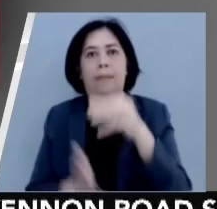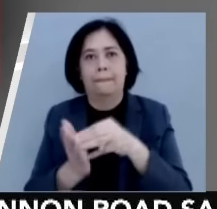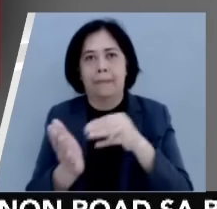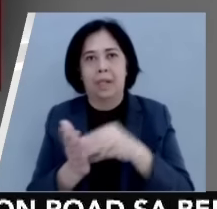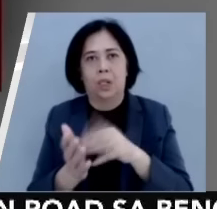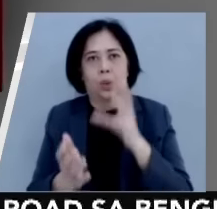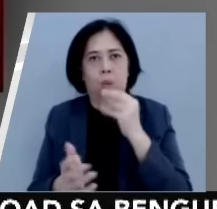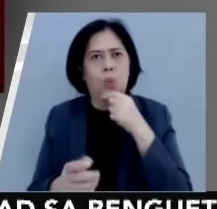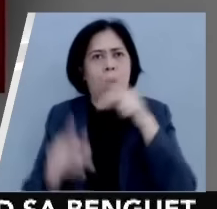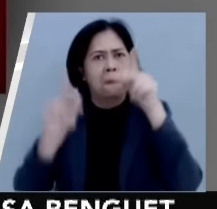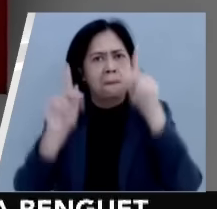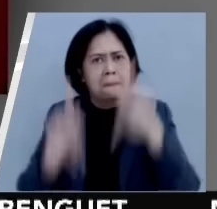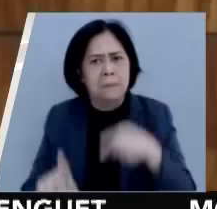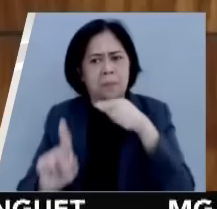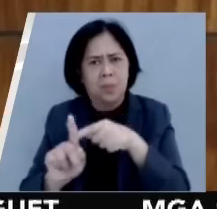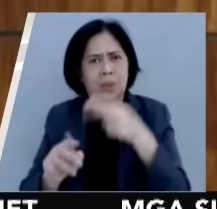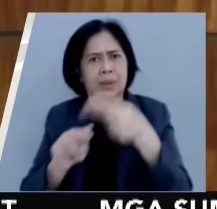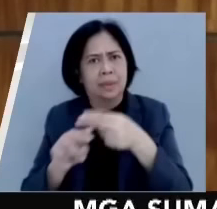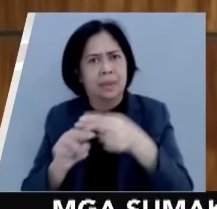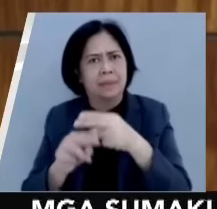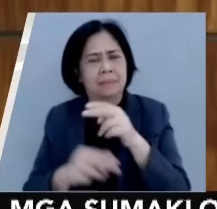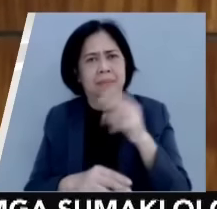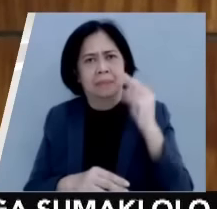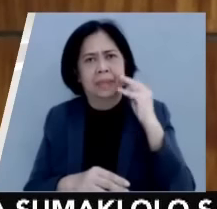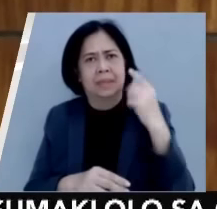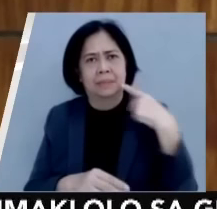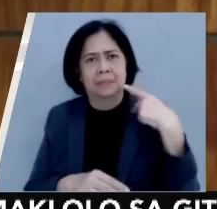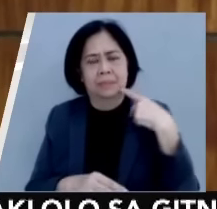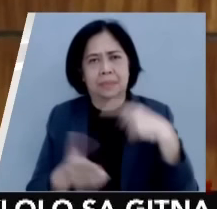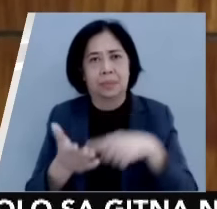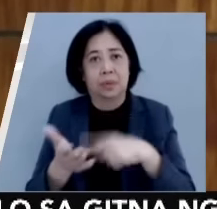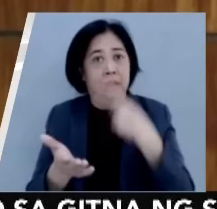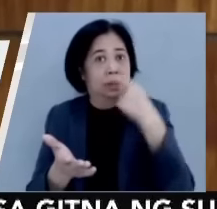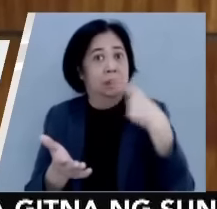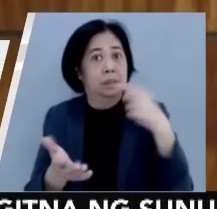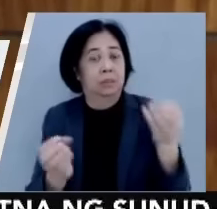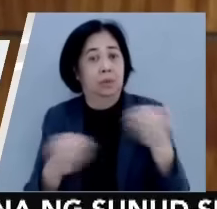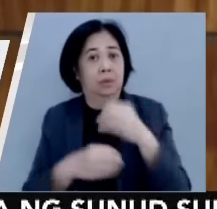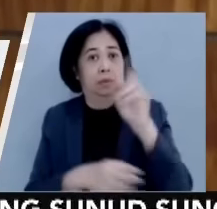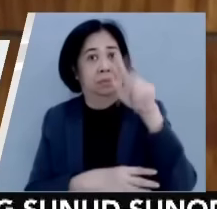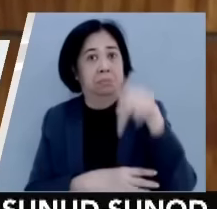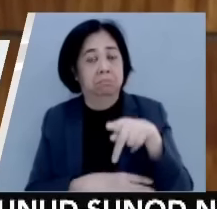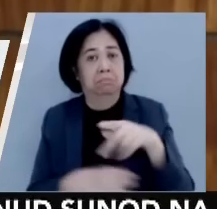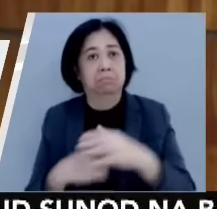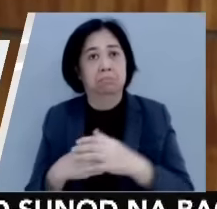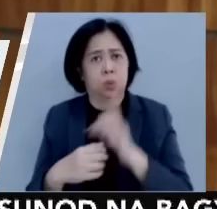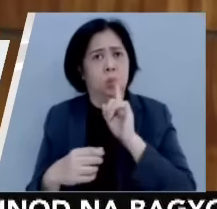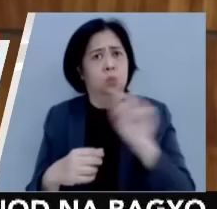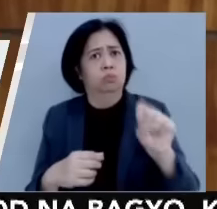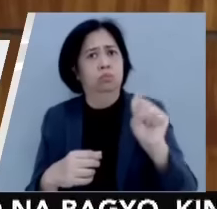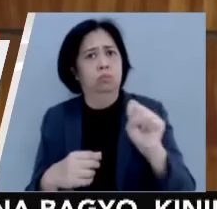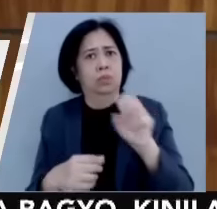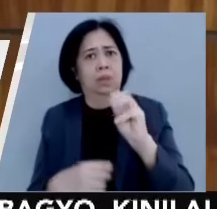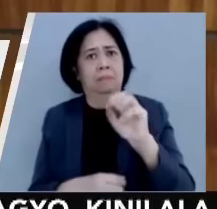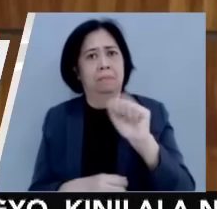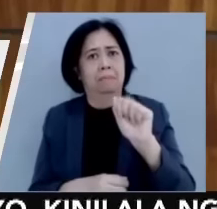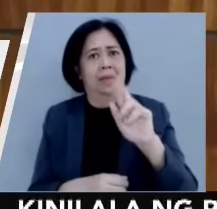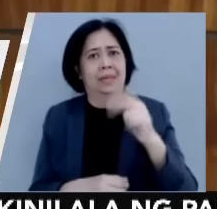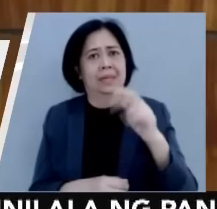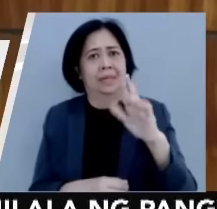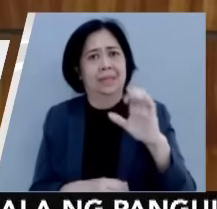sa taong nakapirma rito. Kasi ang sinasabi ng Office of the Vice President, totoo si Mary Grace Piatos. Kasi kami, hindi